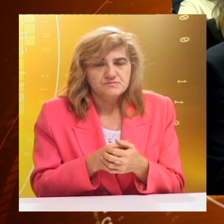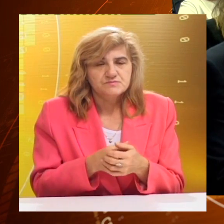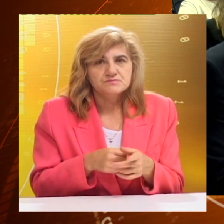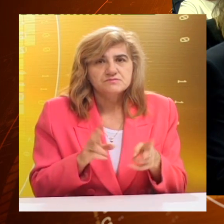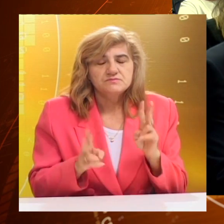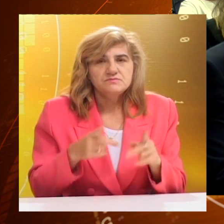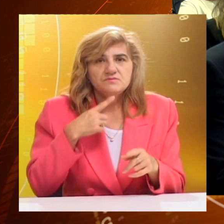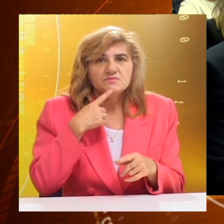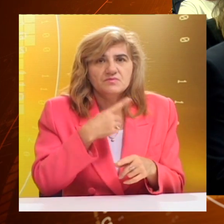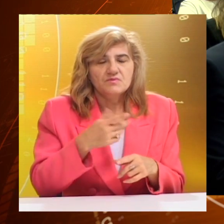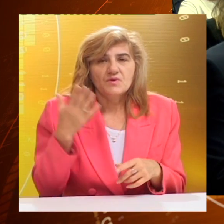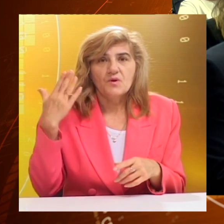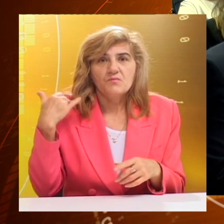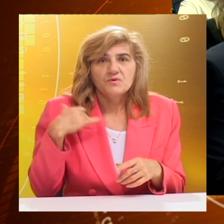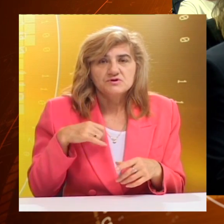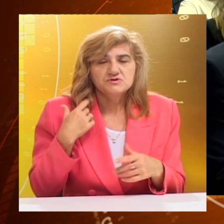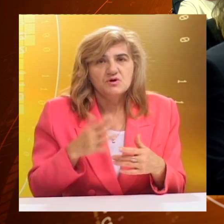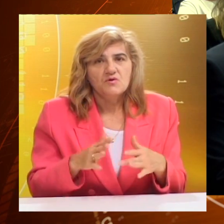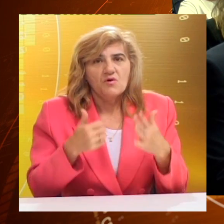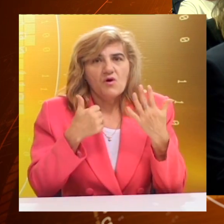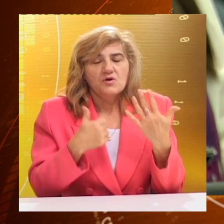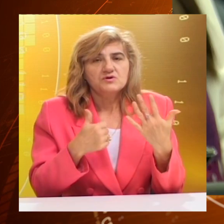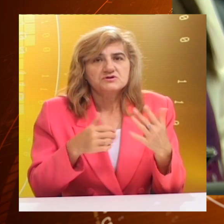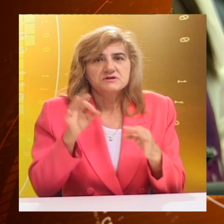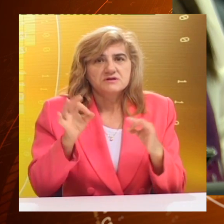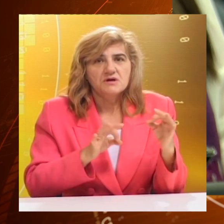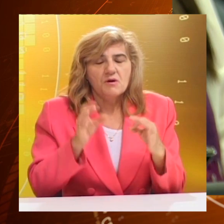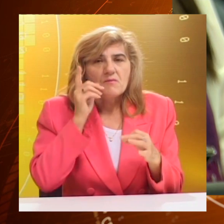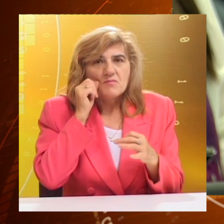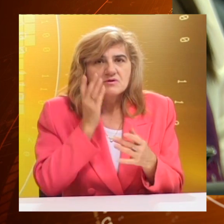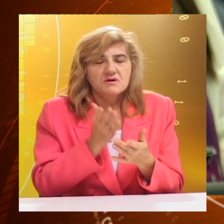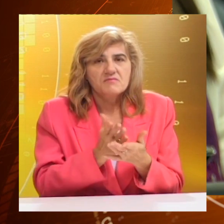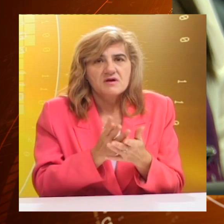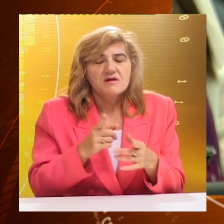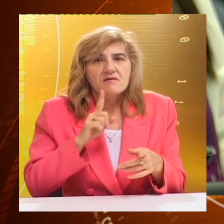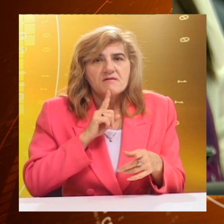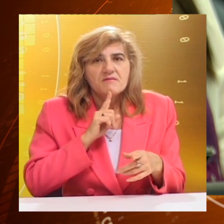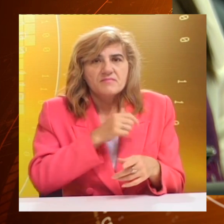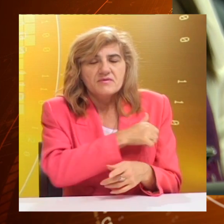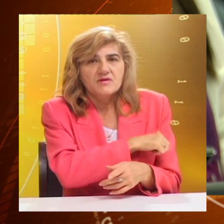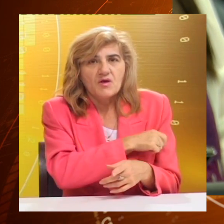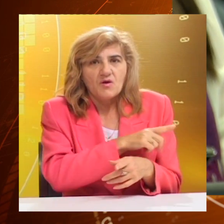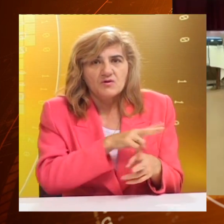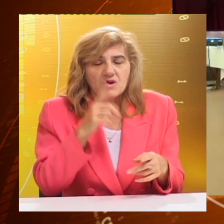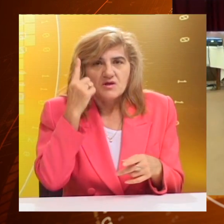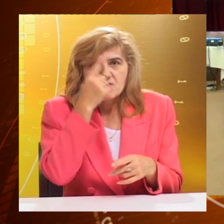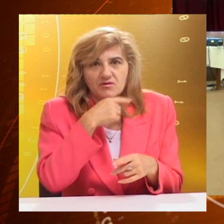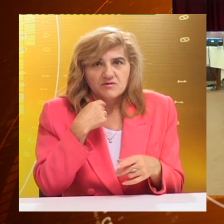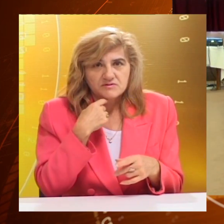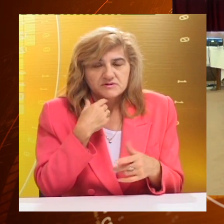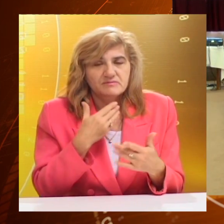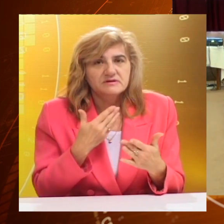podacima Centra za zaštitu žrtava trgovine ljudima, tokom prošle godine 60% žrtava trgovine ljudima su bile maloletne osobe.